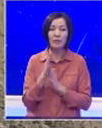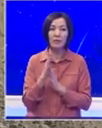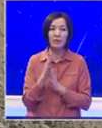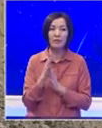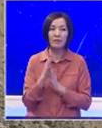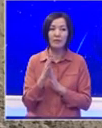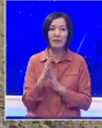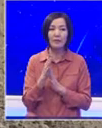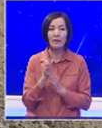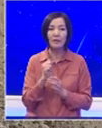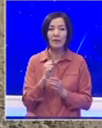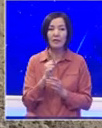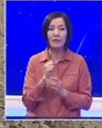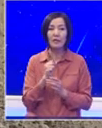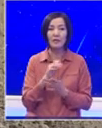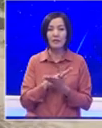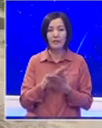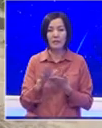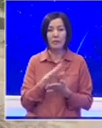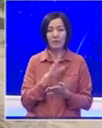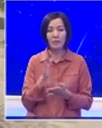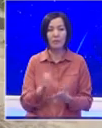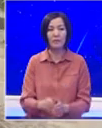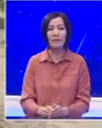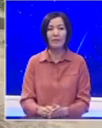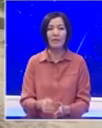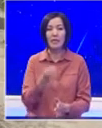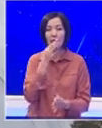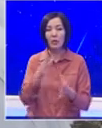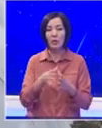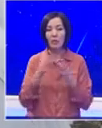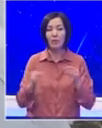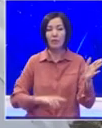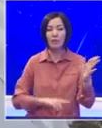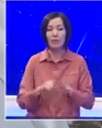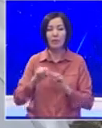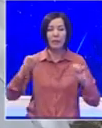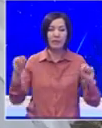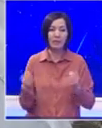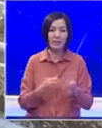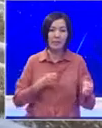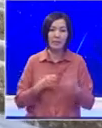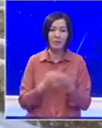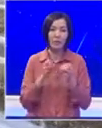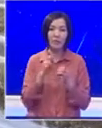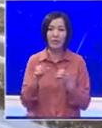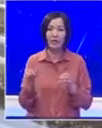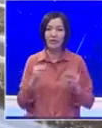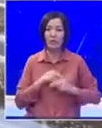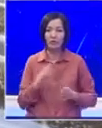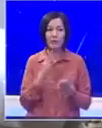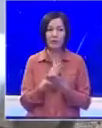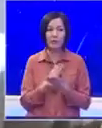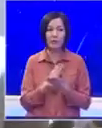айналасына арам шөптерді өсірмейді. Ерте көктемнен бастап қыс түскенше осы алқап басында 12 адам бел жазбайды.